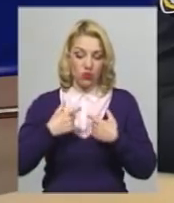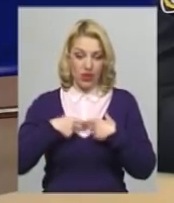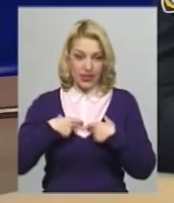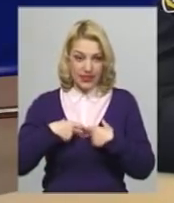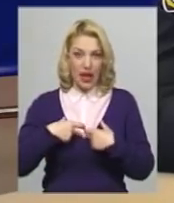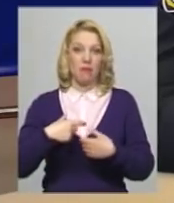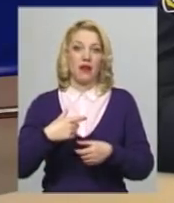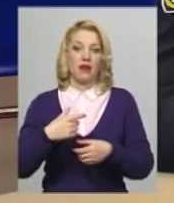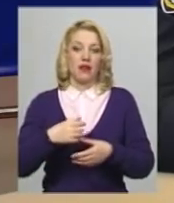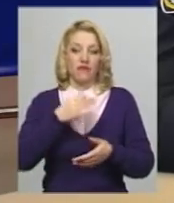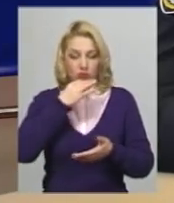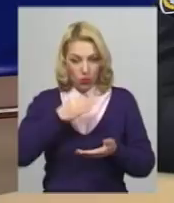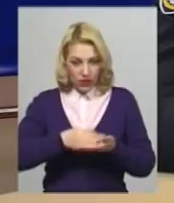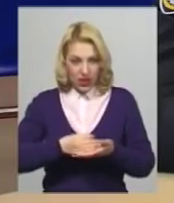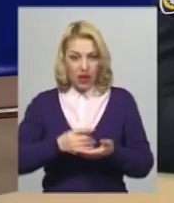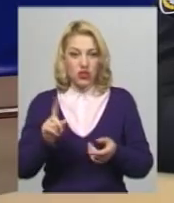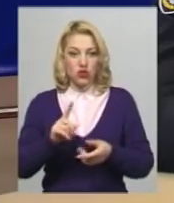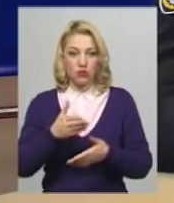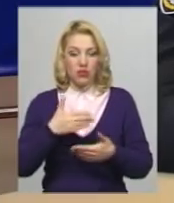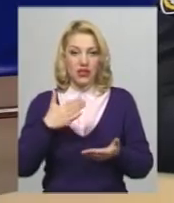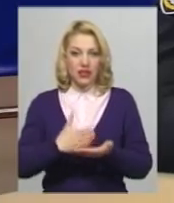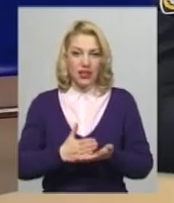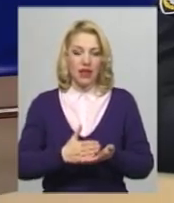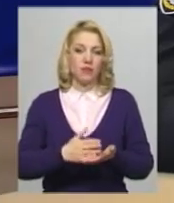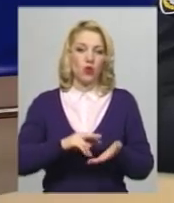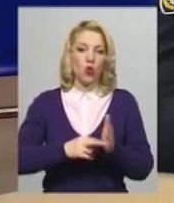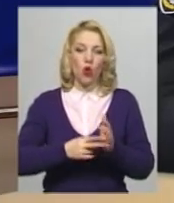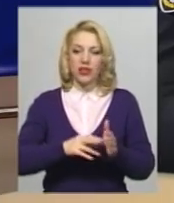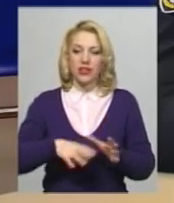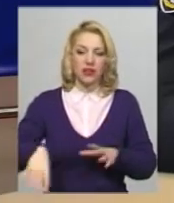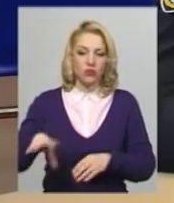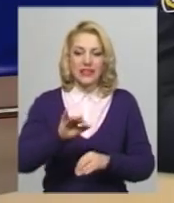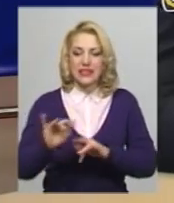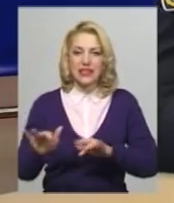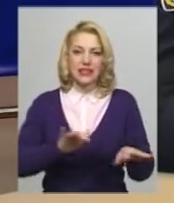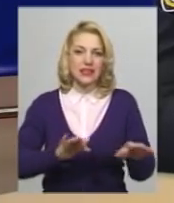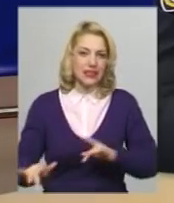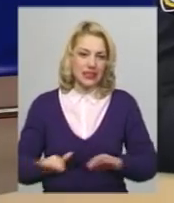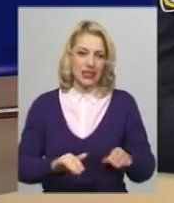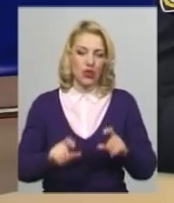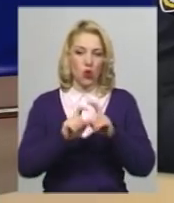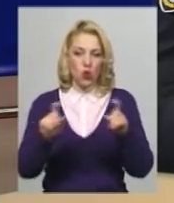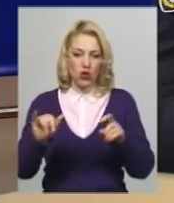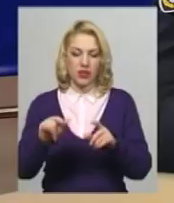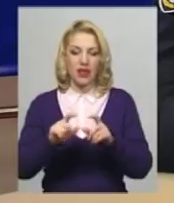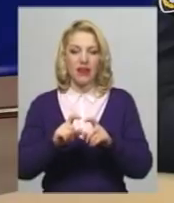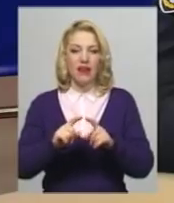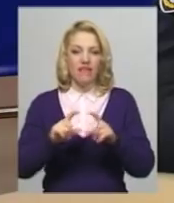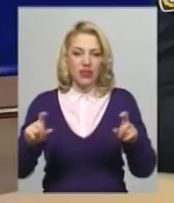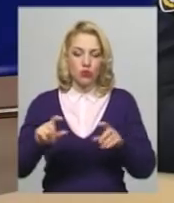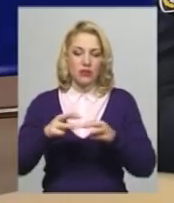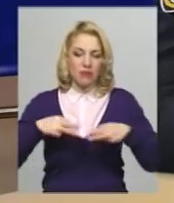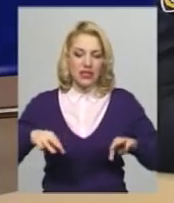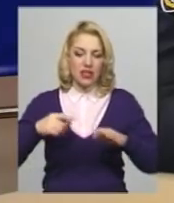невелику відповідальність в зв'язку з тим, що ми являємося координаторами всіх дій органів і відомств Міністерства внутрішніх